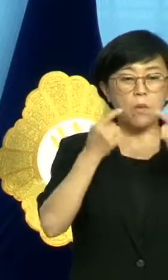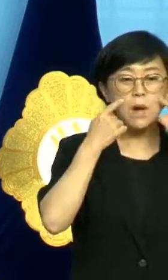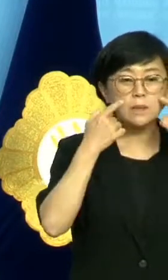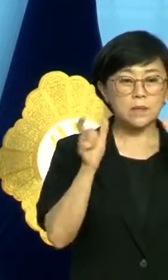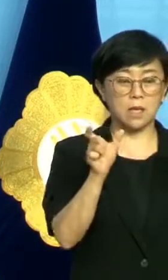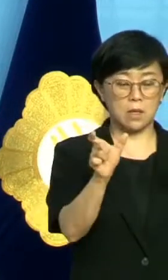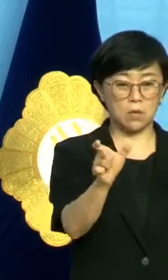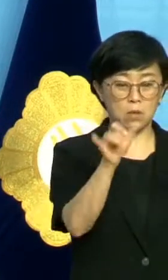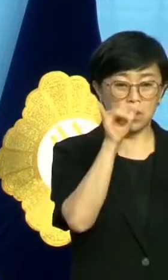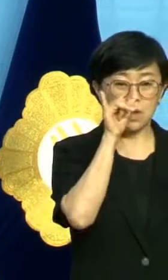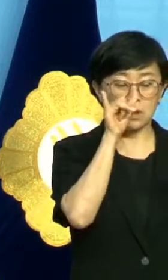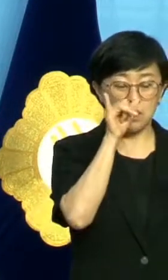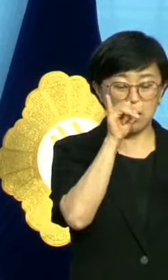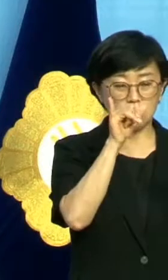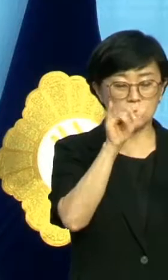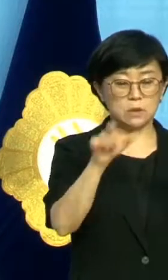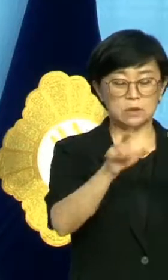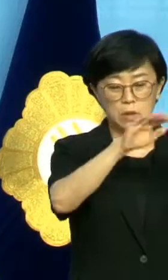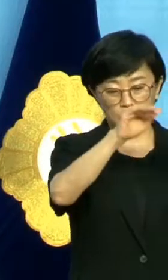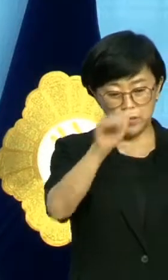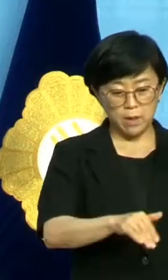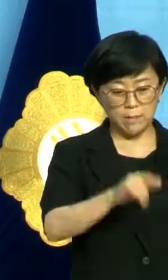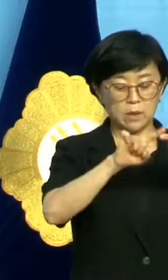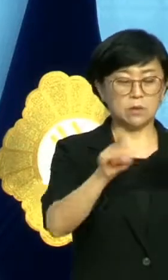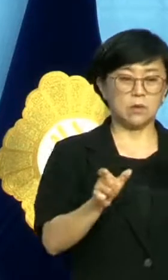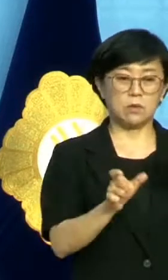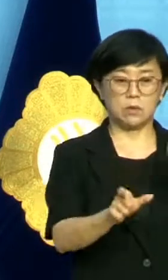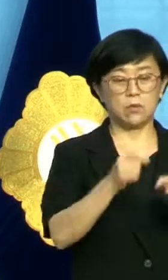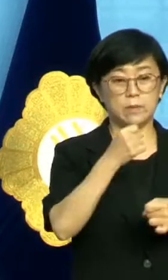댐 운영 규정 에 반영될 수 있도록 하겠습니다